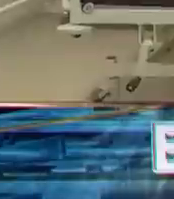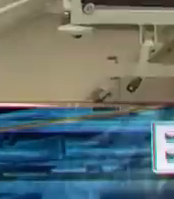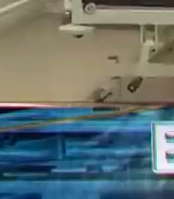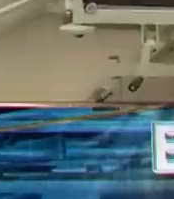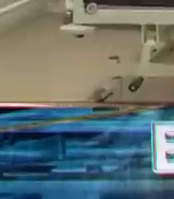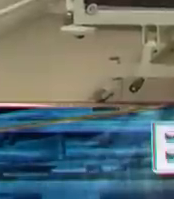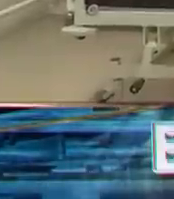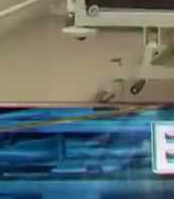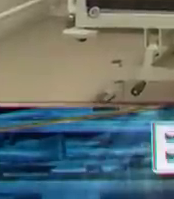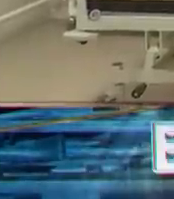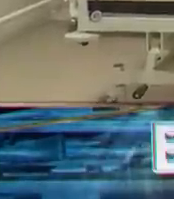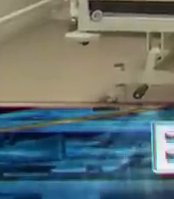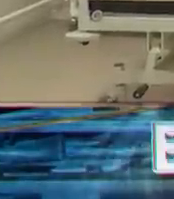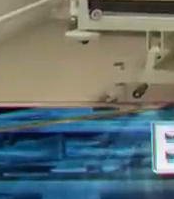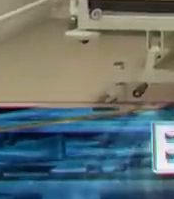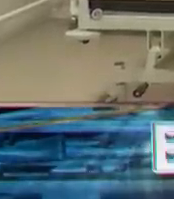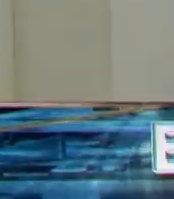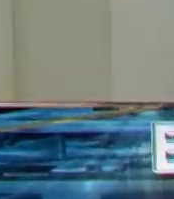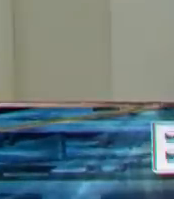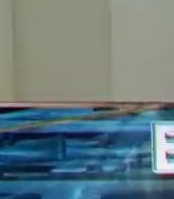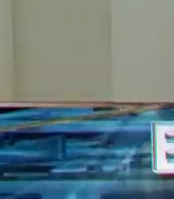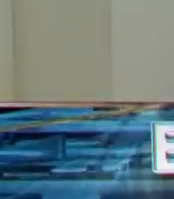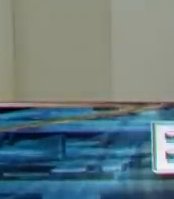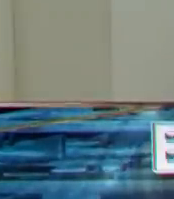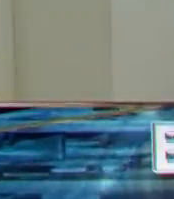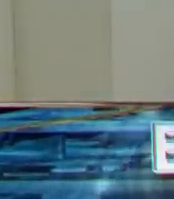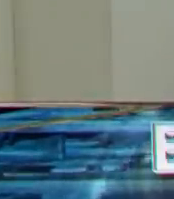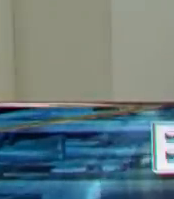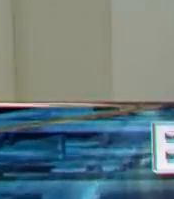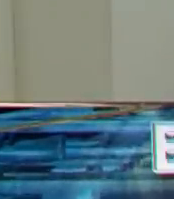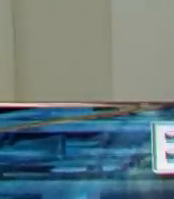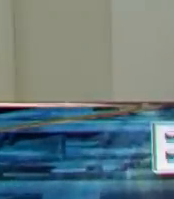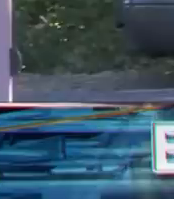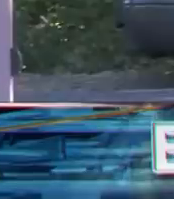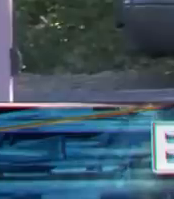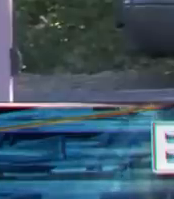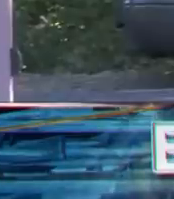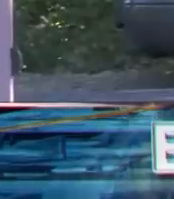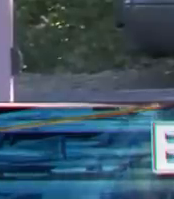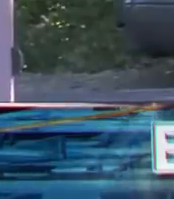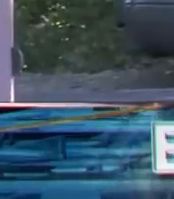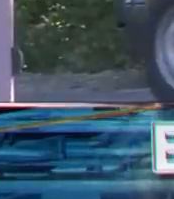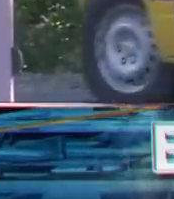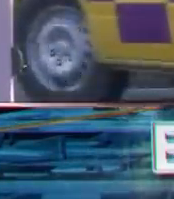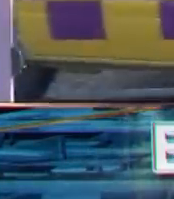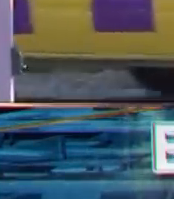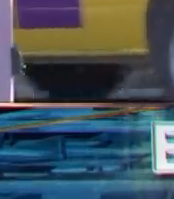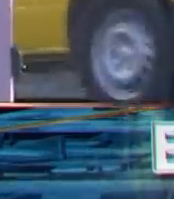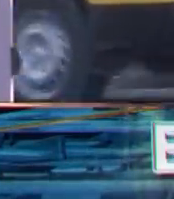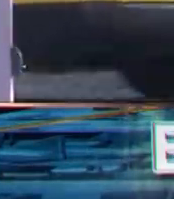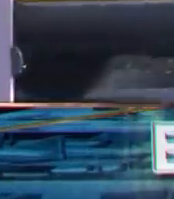Ерлікке тән еңбек елеусіз қалмайды. Үкімет шешімімен карантин режимінде жұмыс істеп жатқан медицина қызметкерлеріне үстемақы